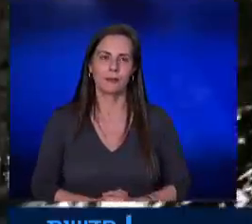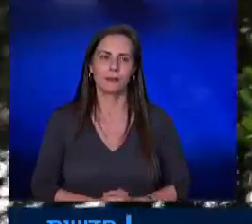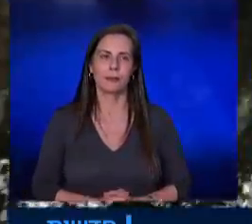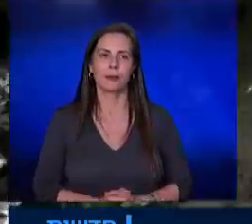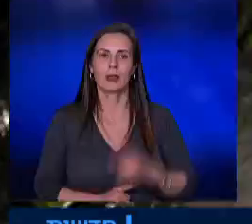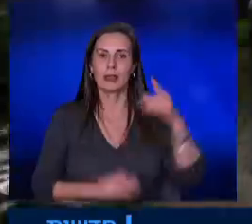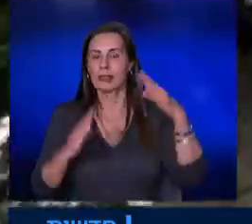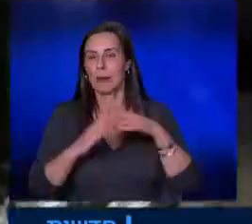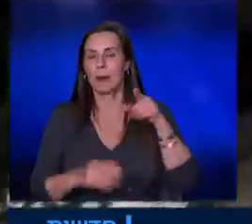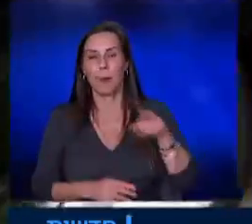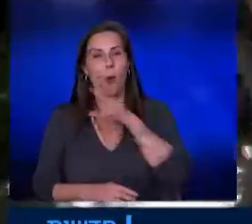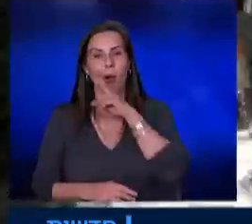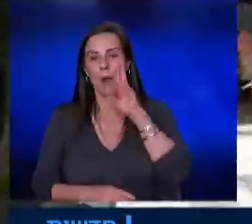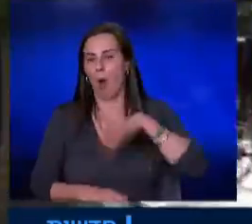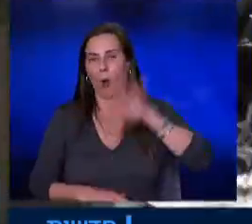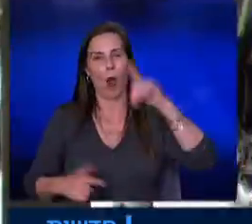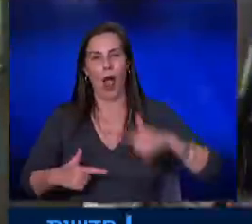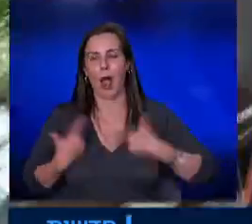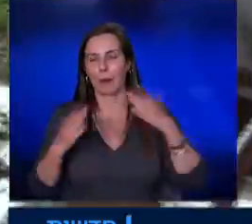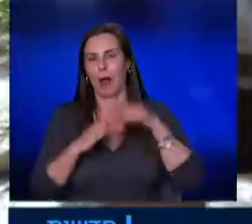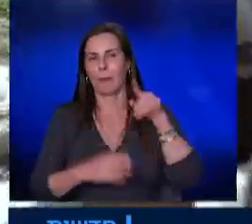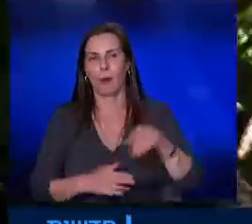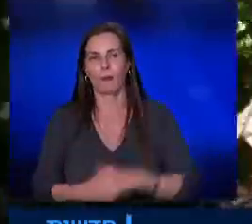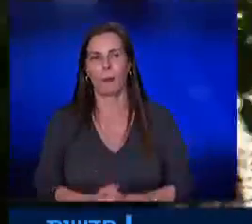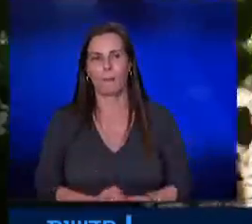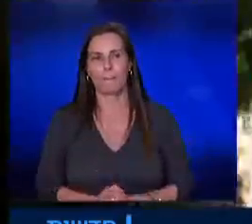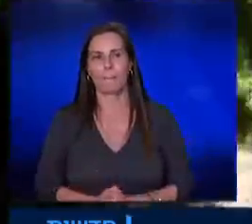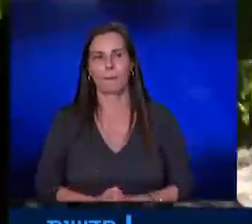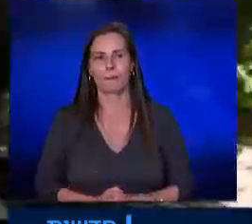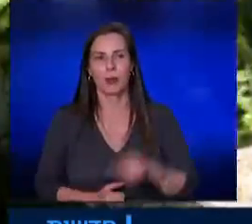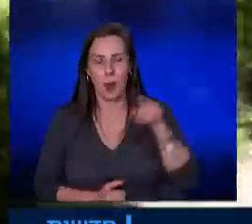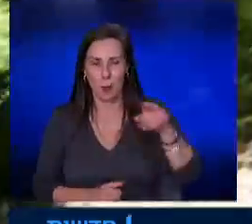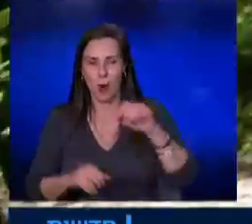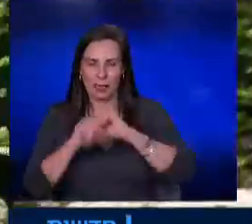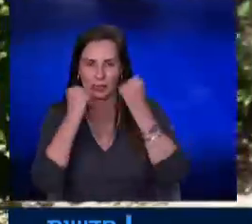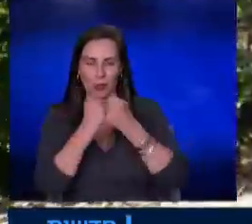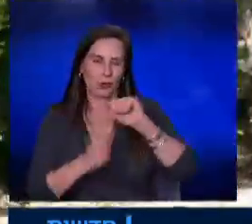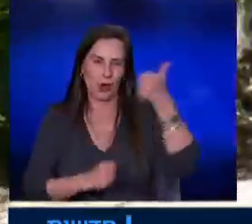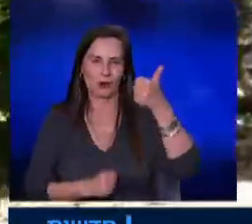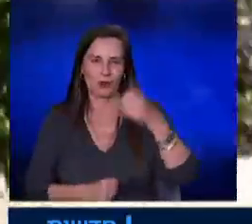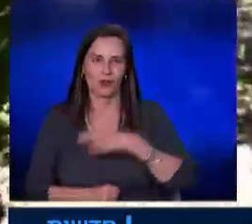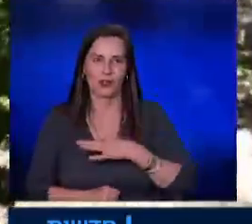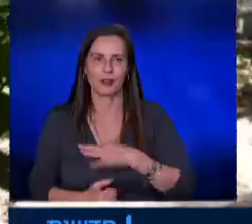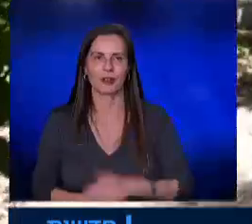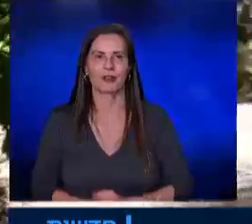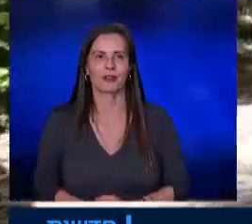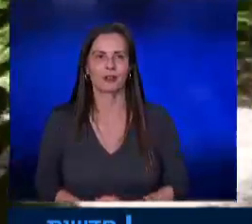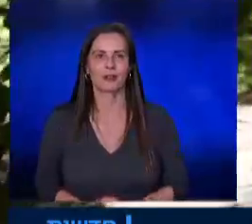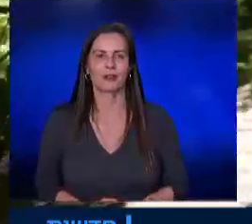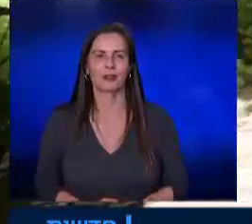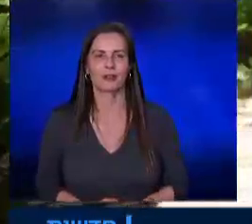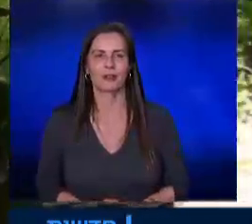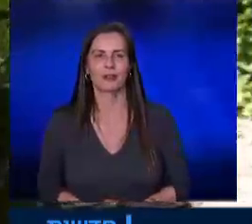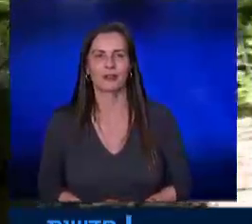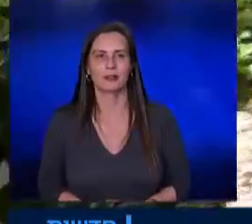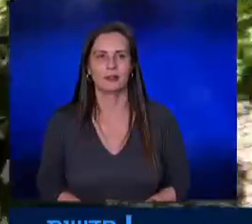זה הבית. אמא שלי גרה פה כל חייה. פה בחצר עמד הליפט הזה. זה היה